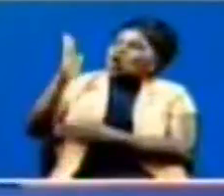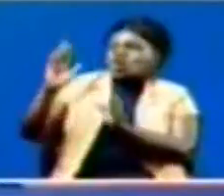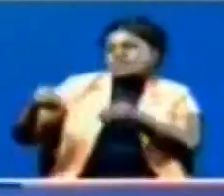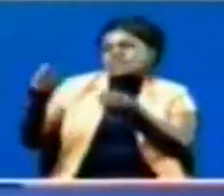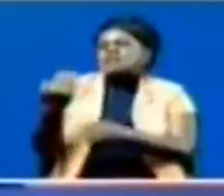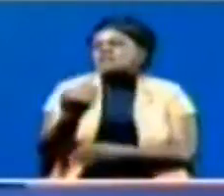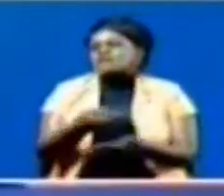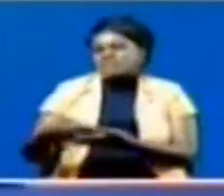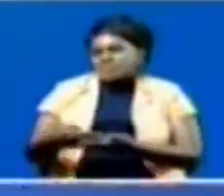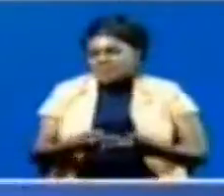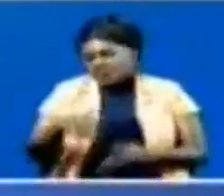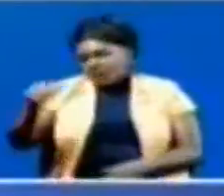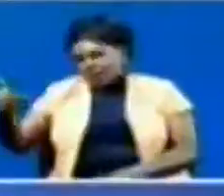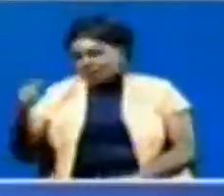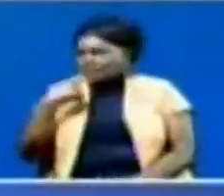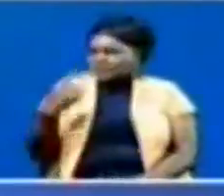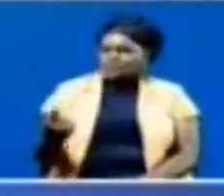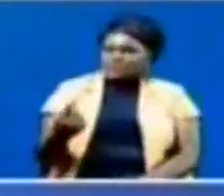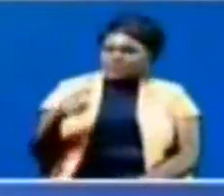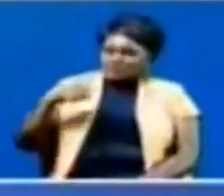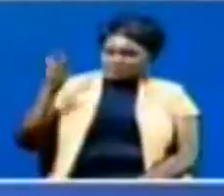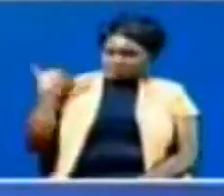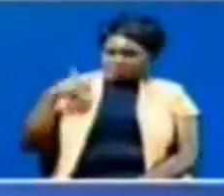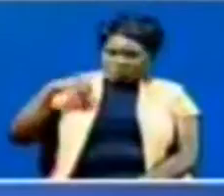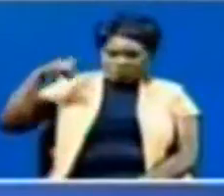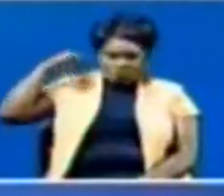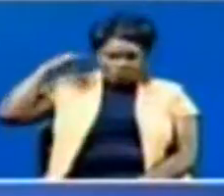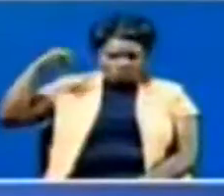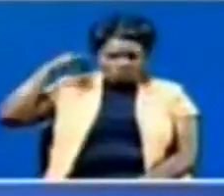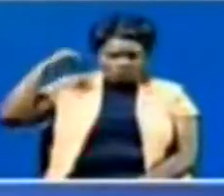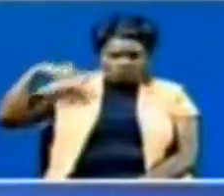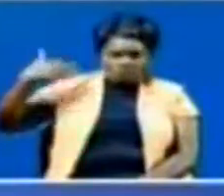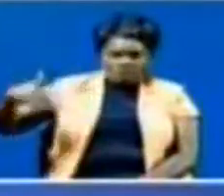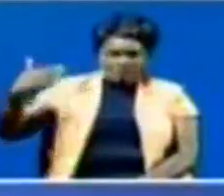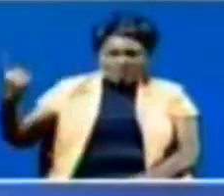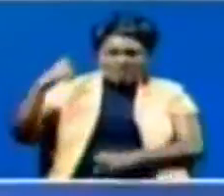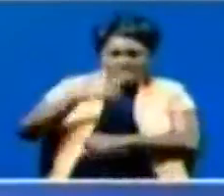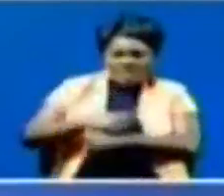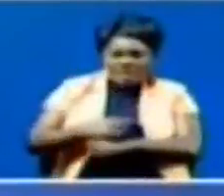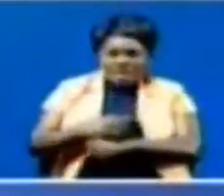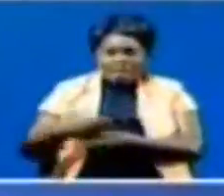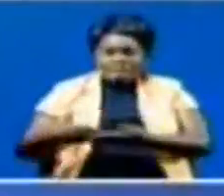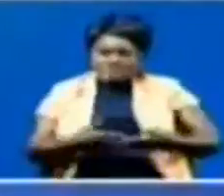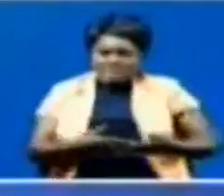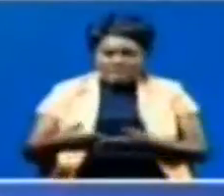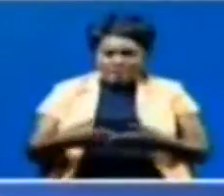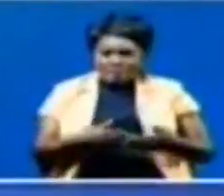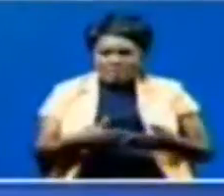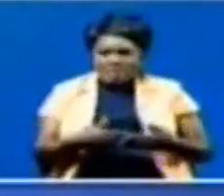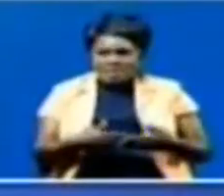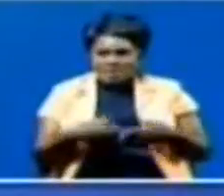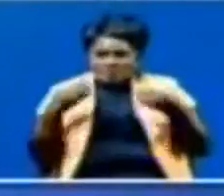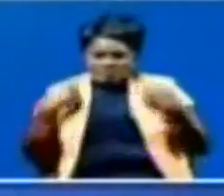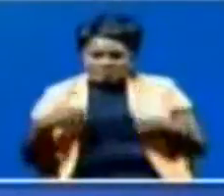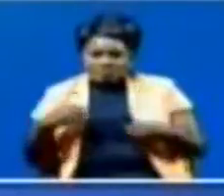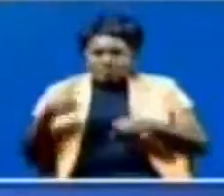upeana. Haya, kuna huu mwingine ambaye anasema nilikuwa napigiwa simu mimi kila siku naambiwa baby leo nimevaa hivi